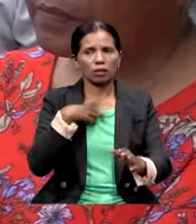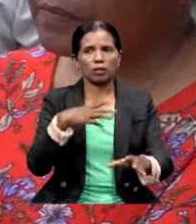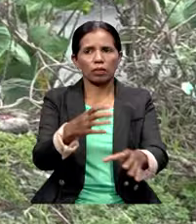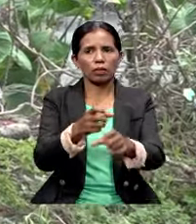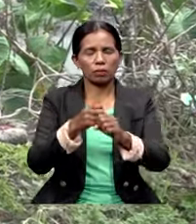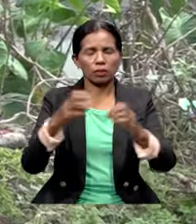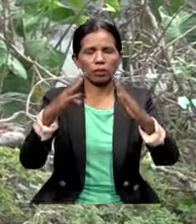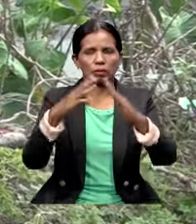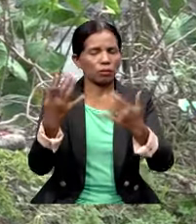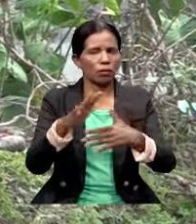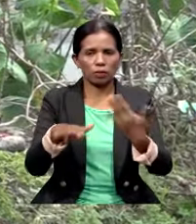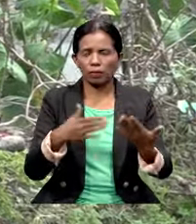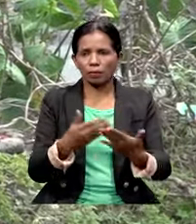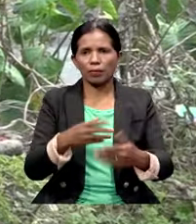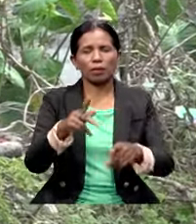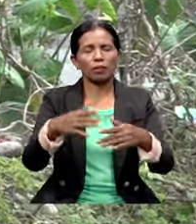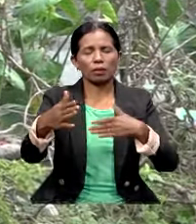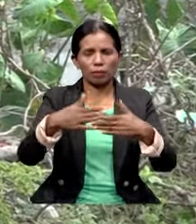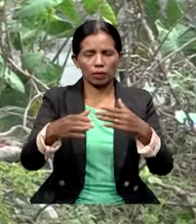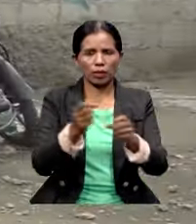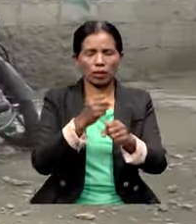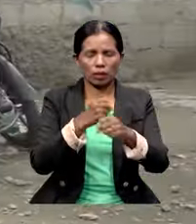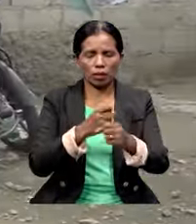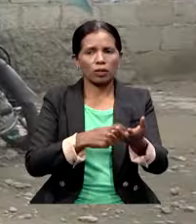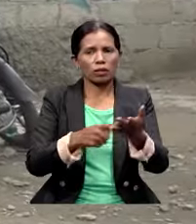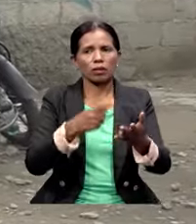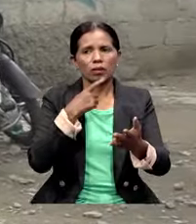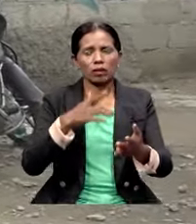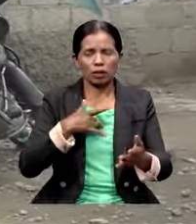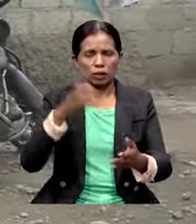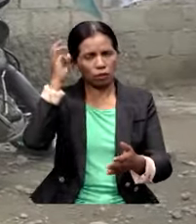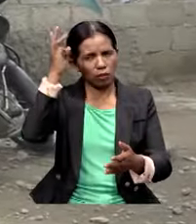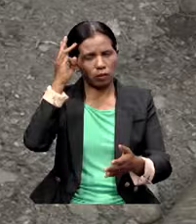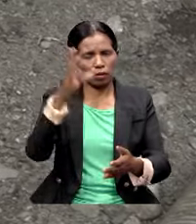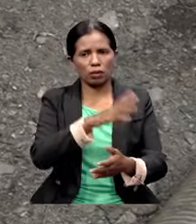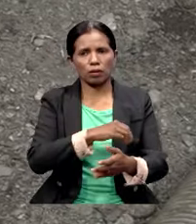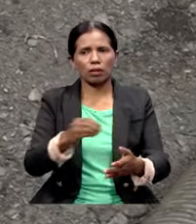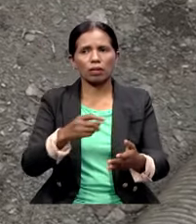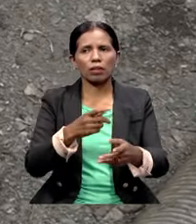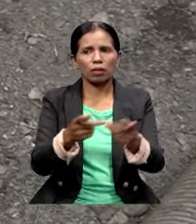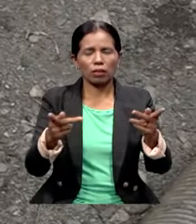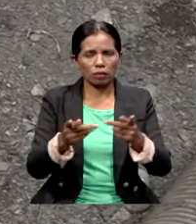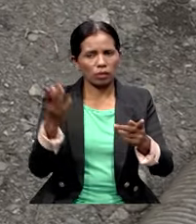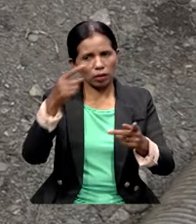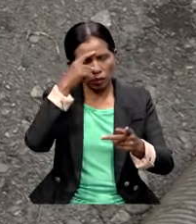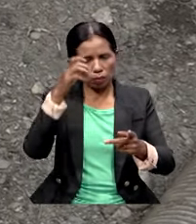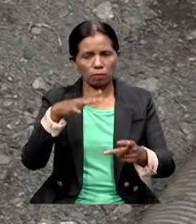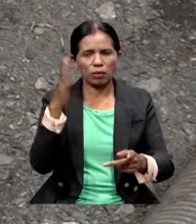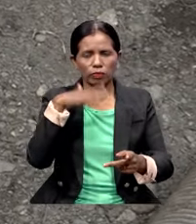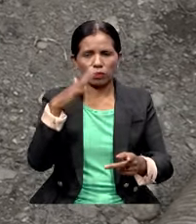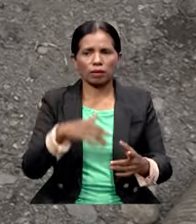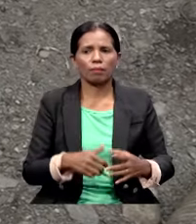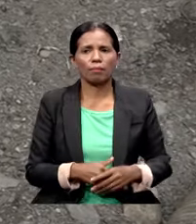ne baraka sir ne Komunidade hela besi ia fatin produsan tahu nemos senti preocupa ho produsan tahu ia fatin refere tamba is. Hare